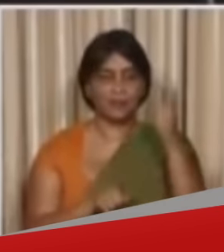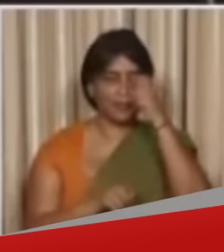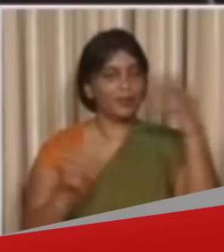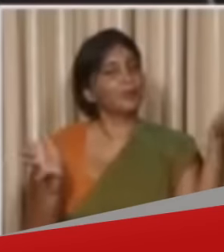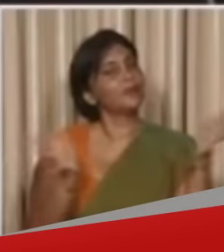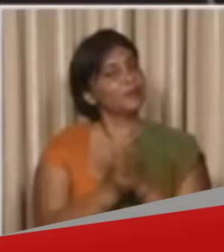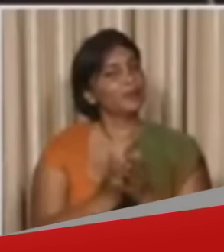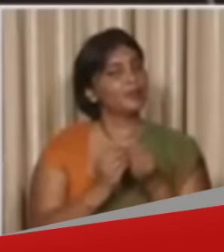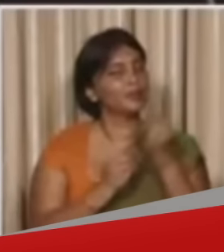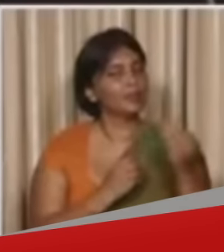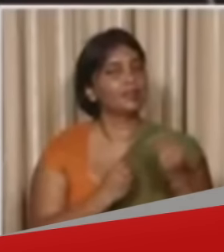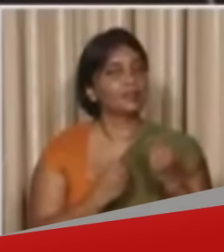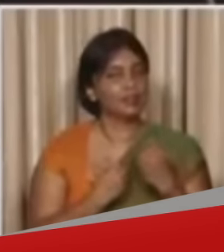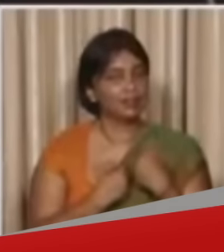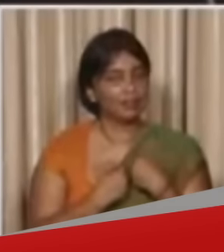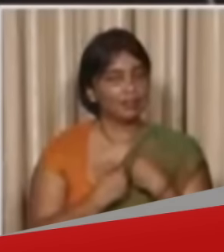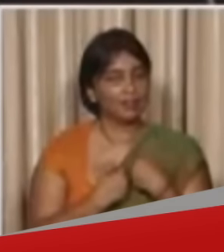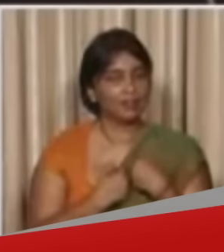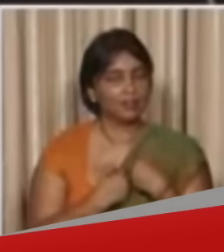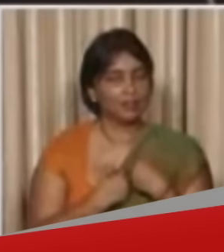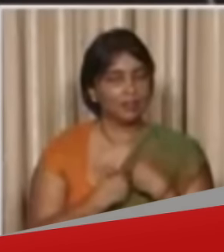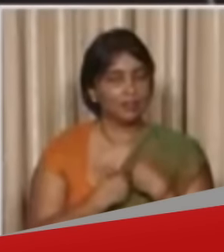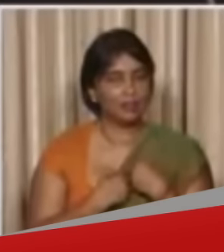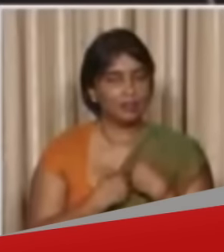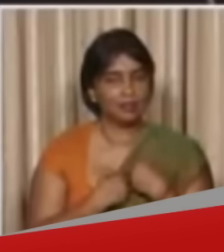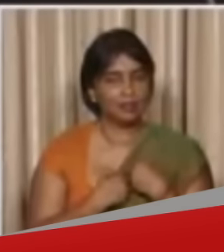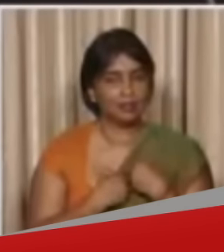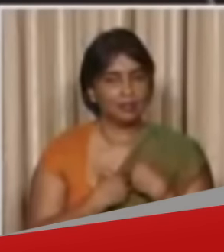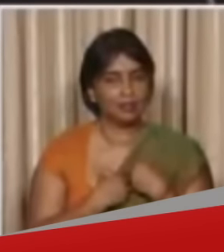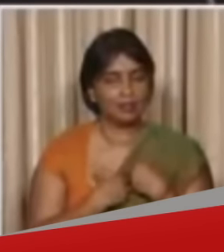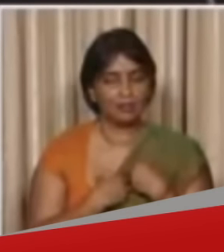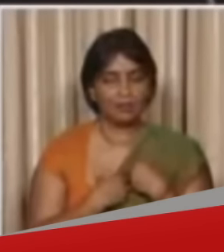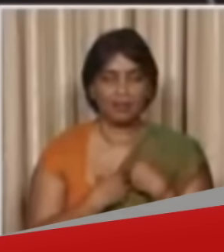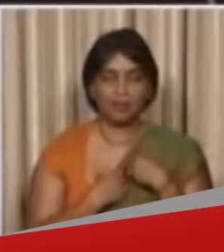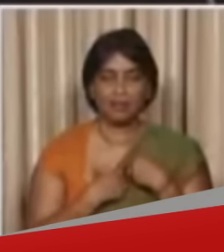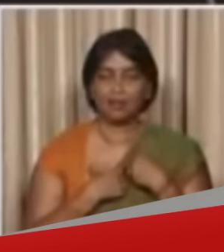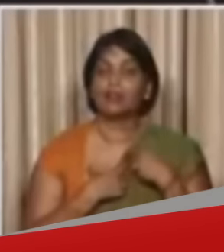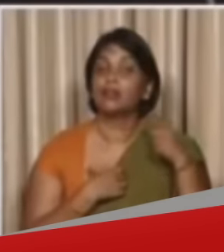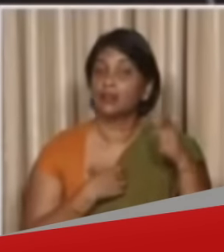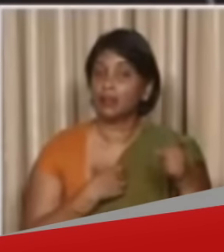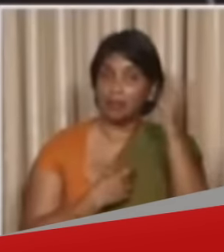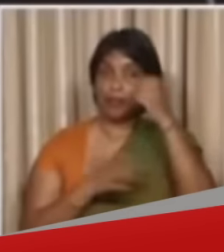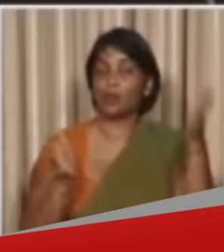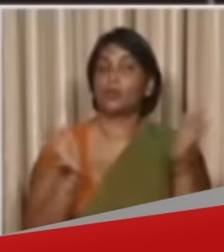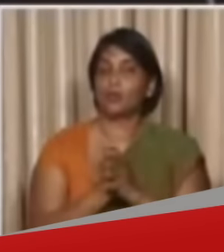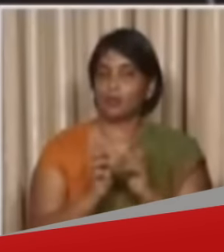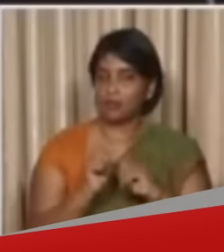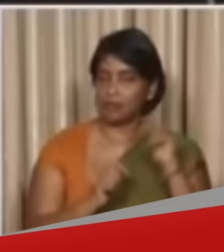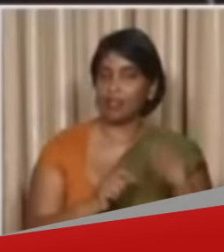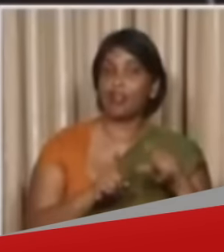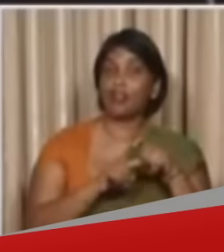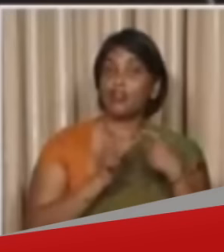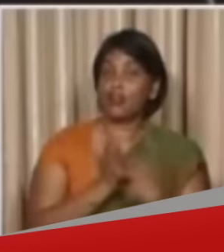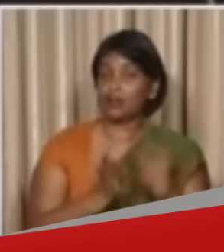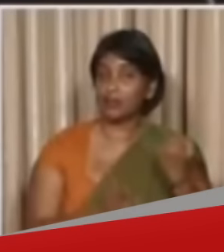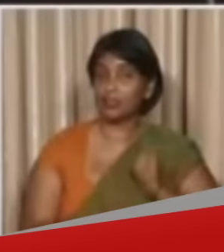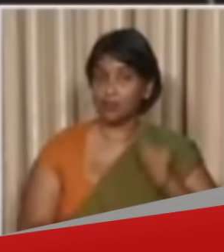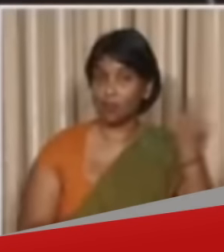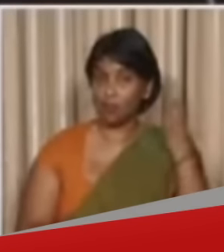දැබිලා තියෙනවා මට තව විනාඩි 4ක් 5ක් දෙනවා ඔබතුමා වෝ නම් පරීක්ෂා කරලා බලන්න හිඟ වැටුපුත් එක්ක කියලා දෙනවා ඒ නිසා ඩොක්ටර් සාපිලා වගේ